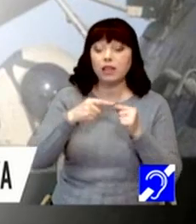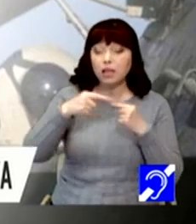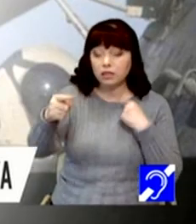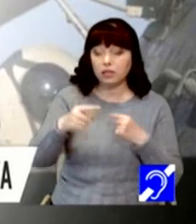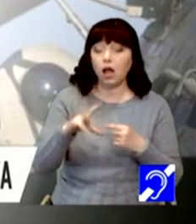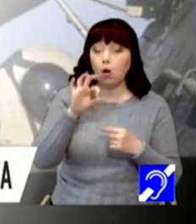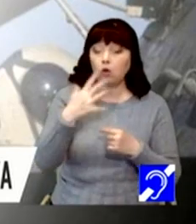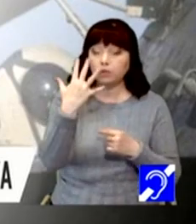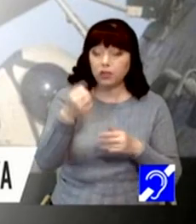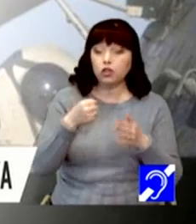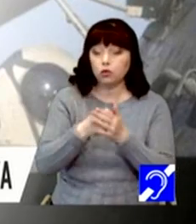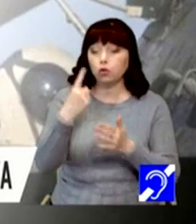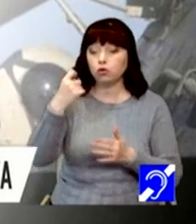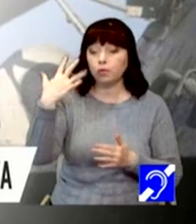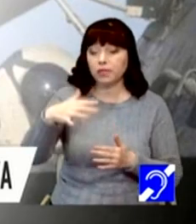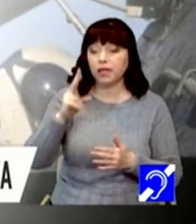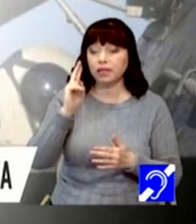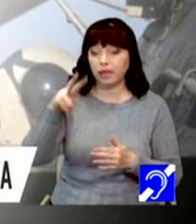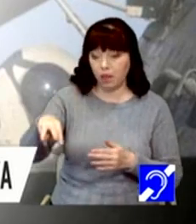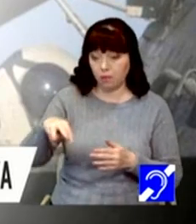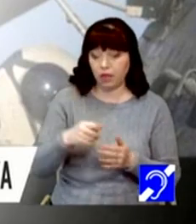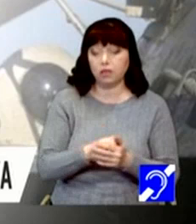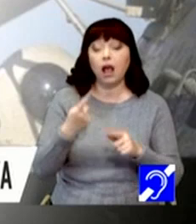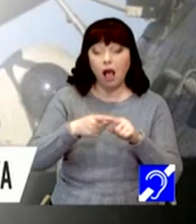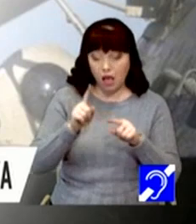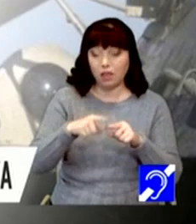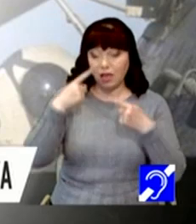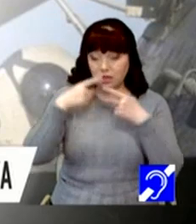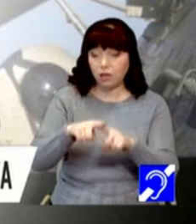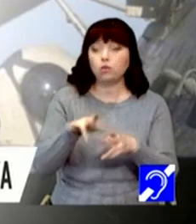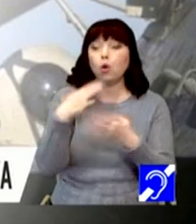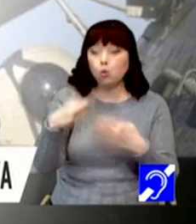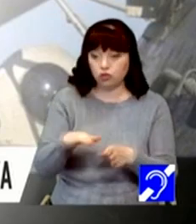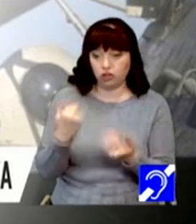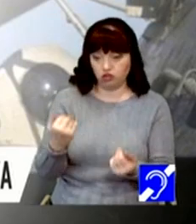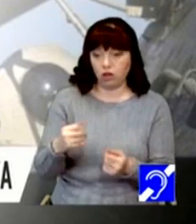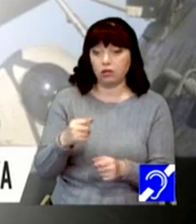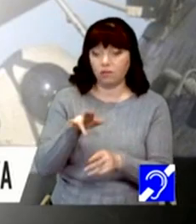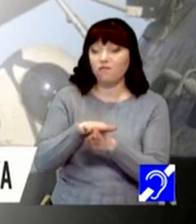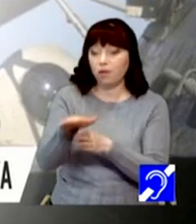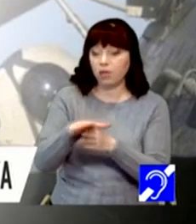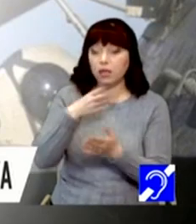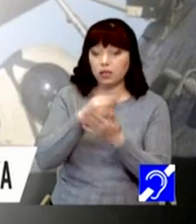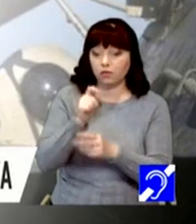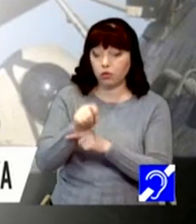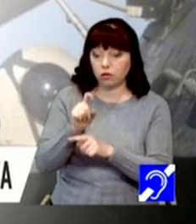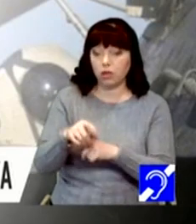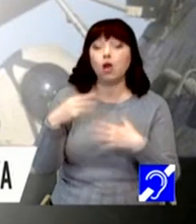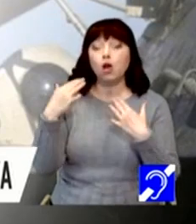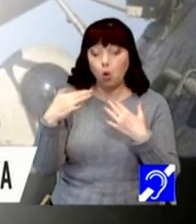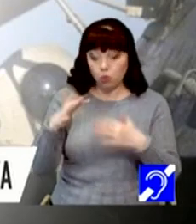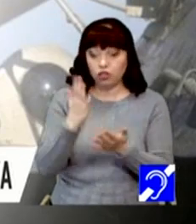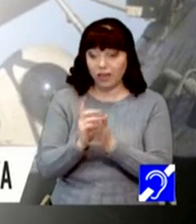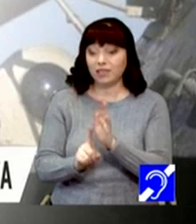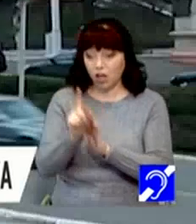distanță de la 5 până la 150 de km acea complex îndeplinește deja misiuni de luptă există un început va exista